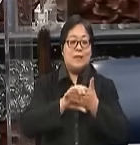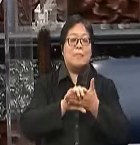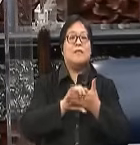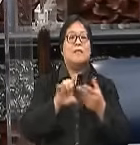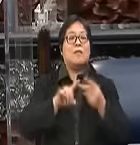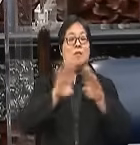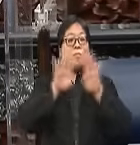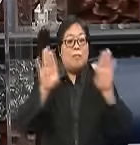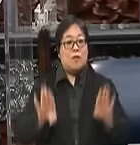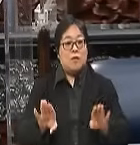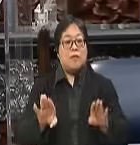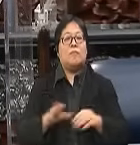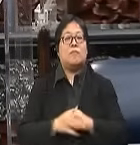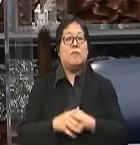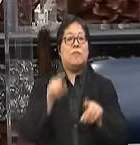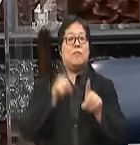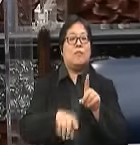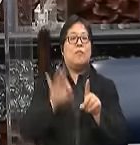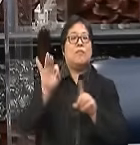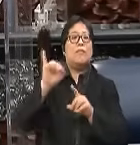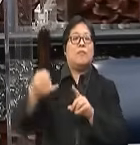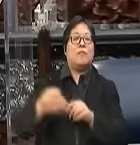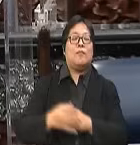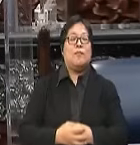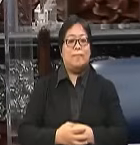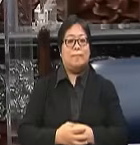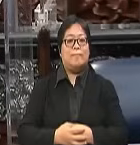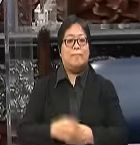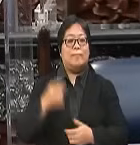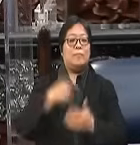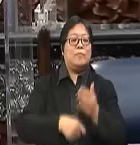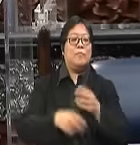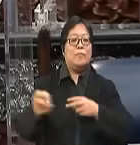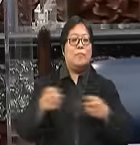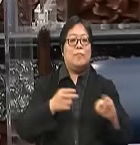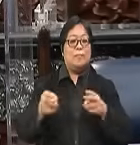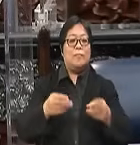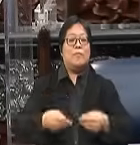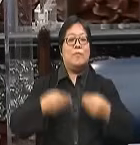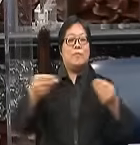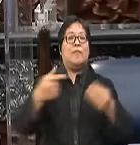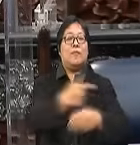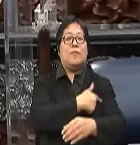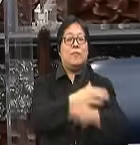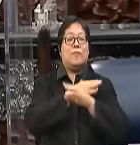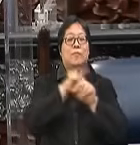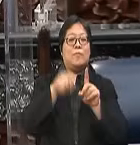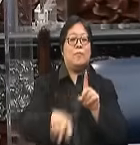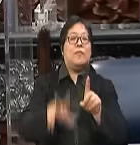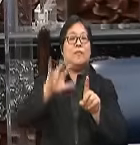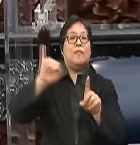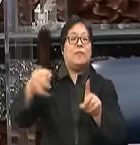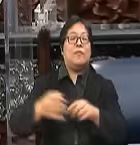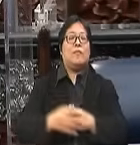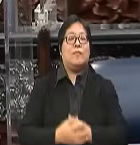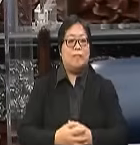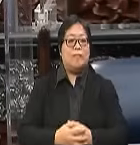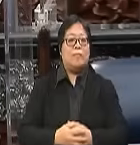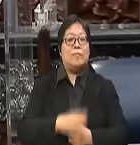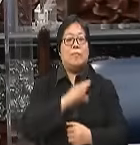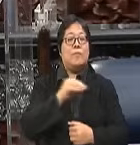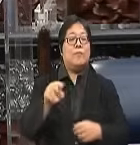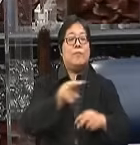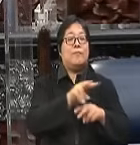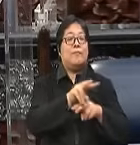dan Borang kebenaran online main Cosmos and pelaksanaan pemberian vaksin 1,3 juta dan